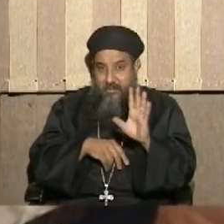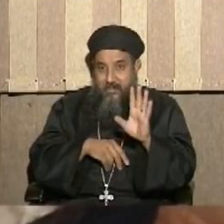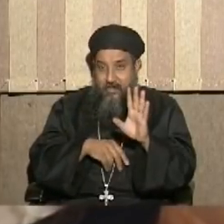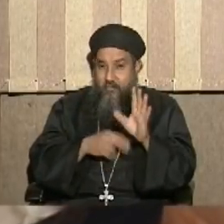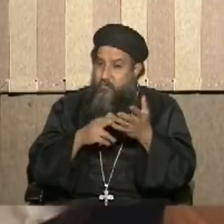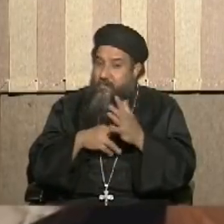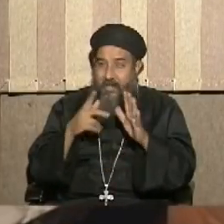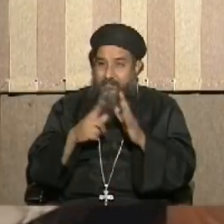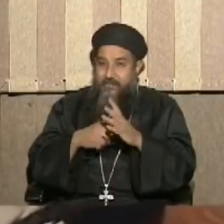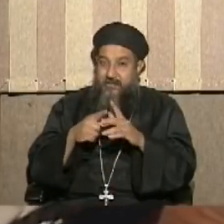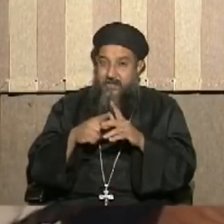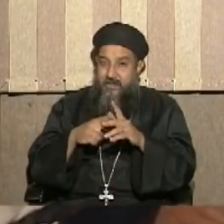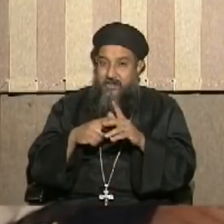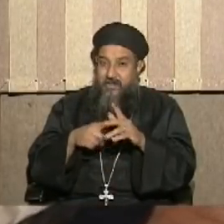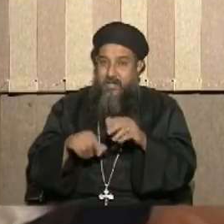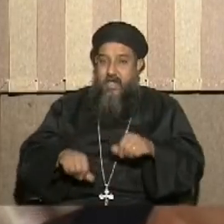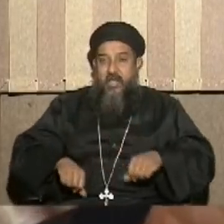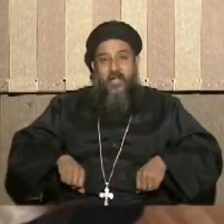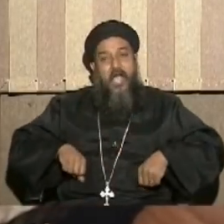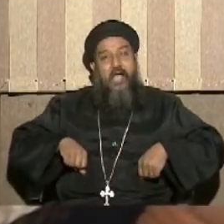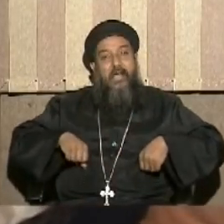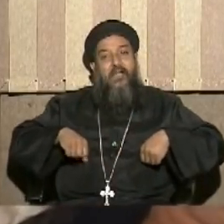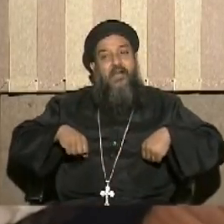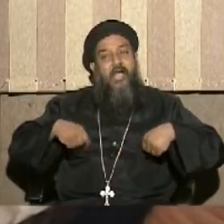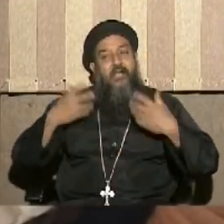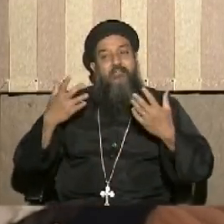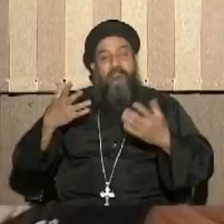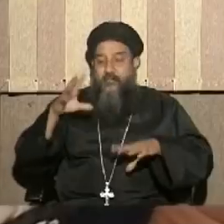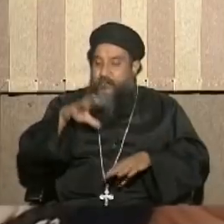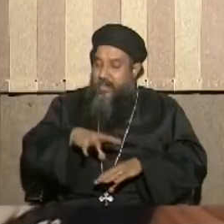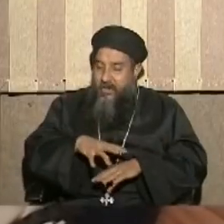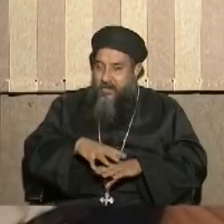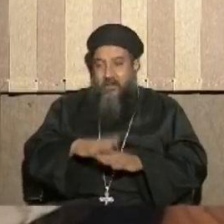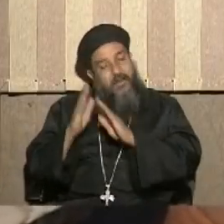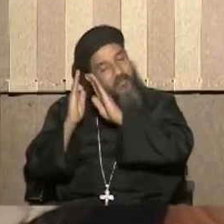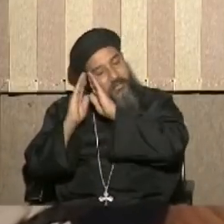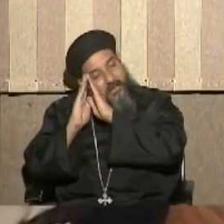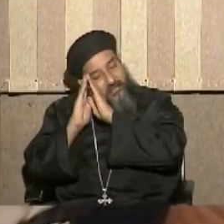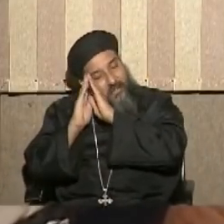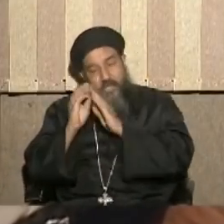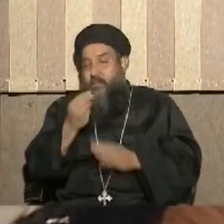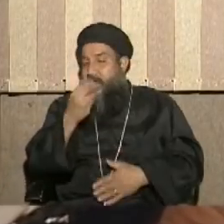يا رب انا عايز اعرف عنهم اي